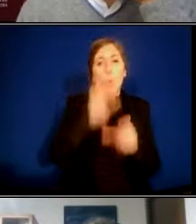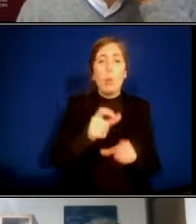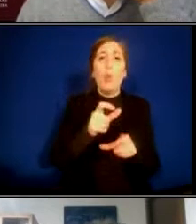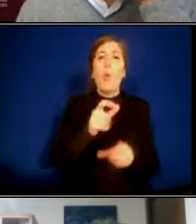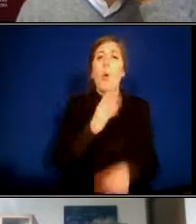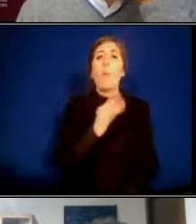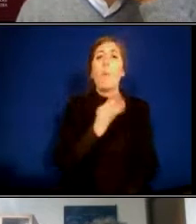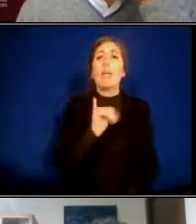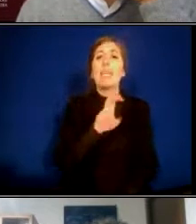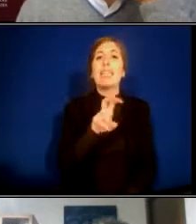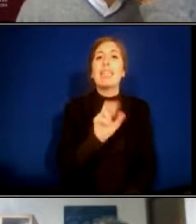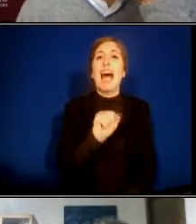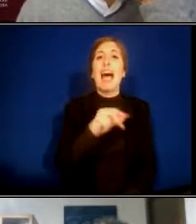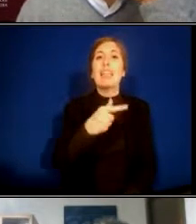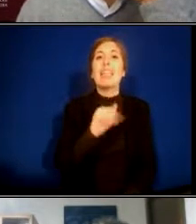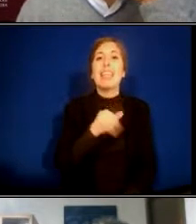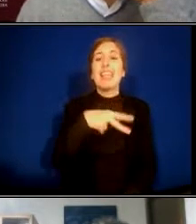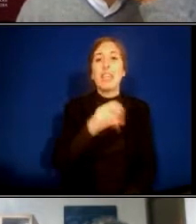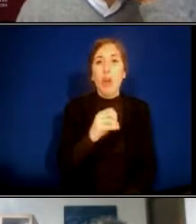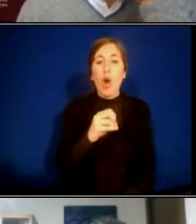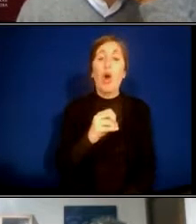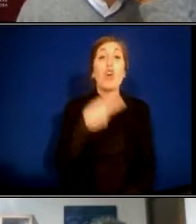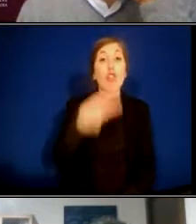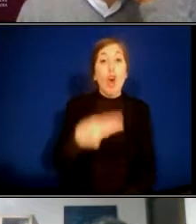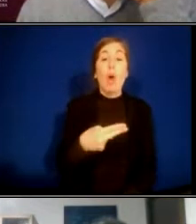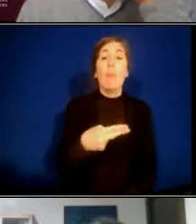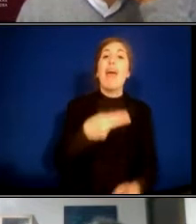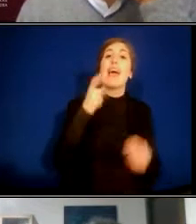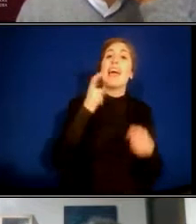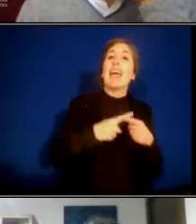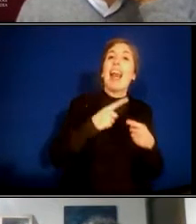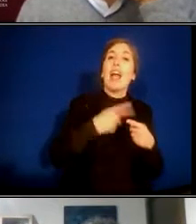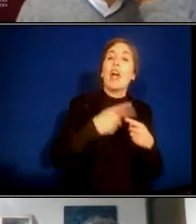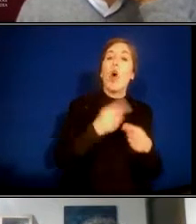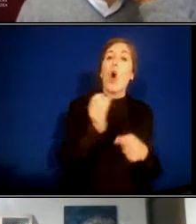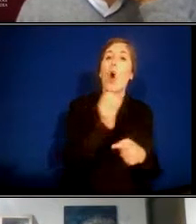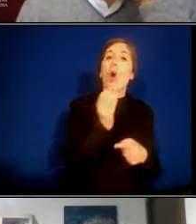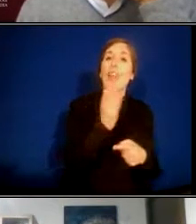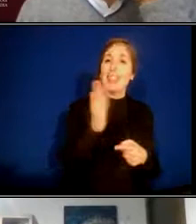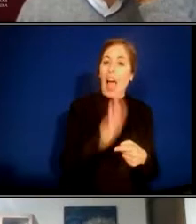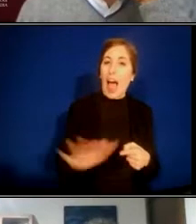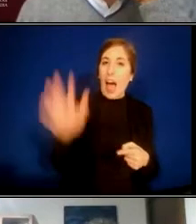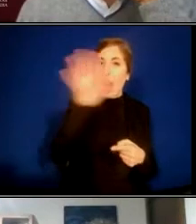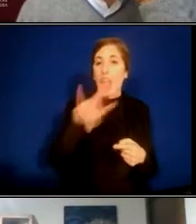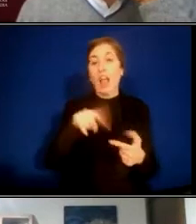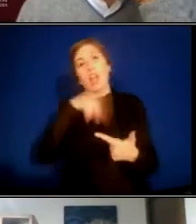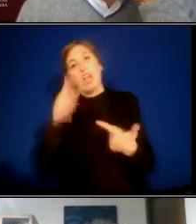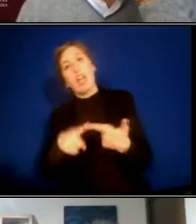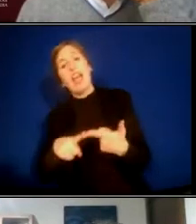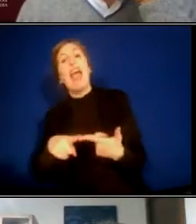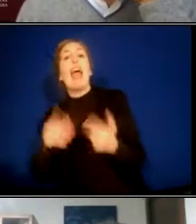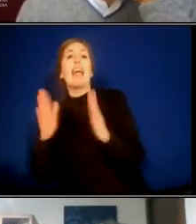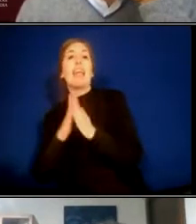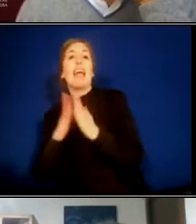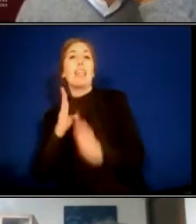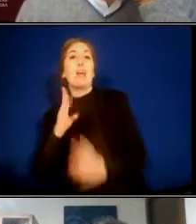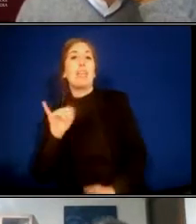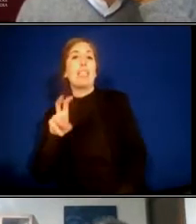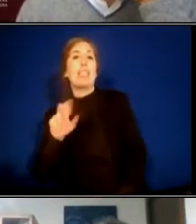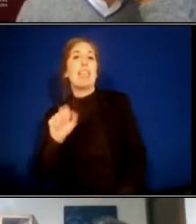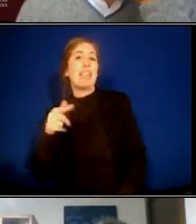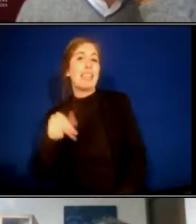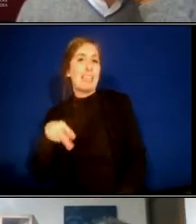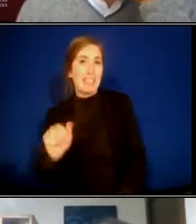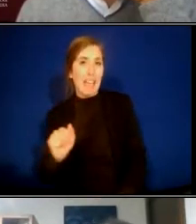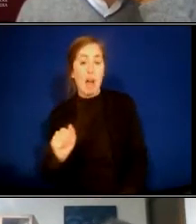bizantino, quello detto greco orientale, poi quella la Chiesa latina. Ma al di là di quella che non è una divisione, ma che diventa una ricchezza, ecco, ci viene detto